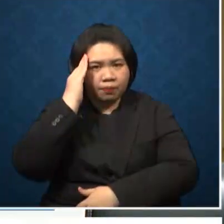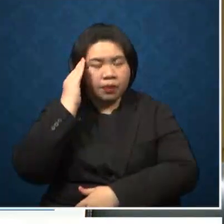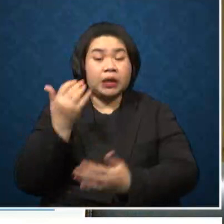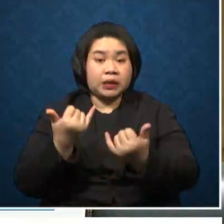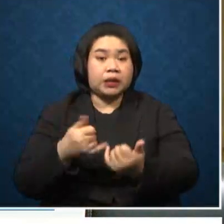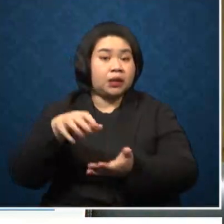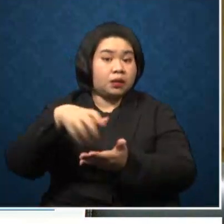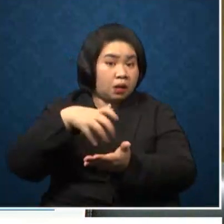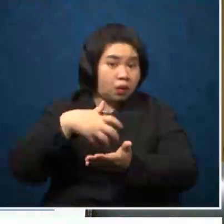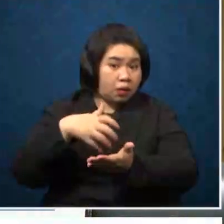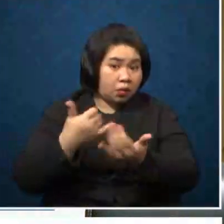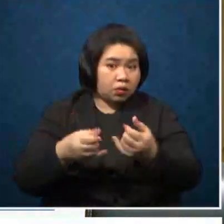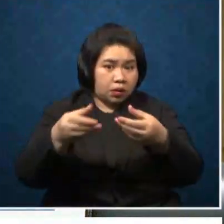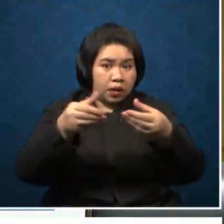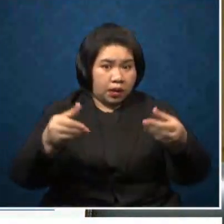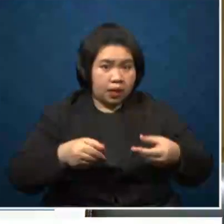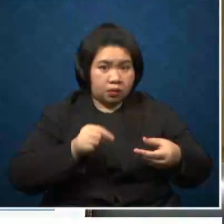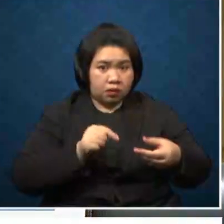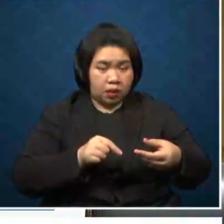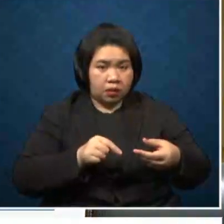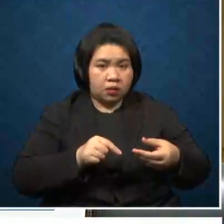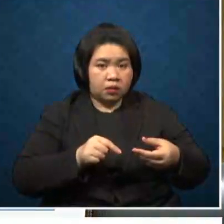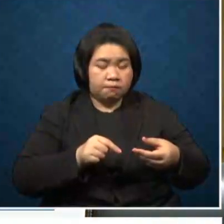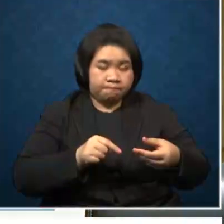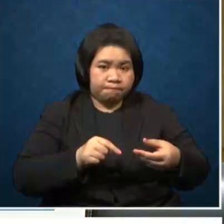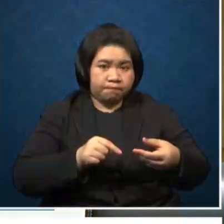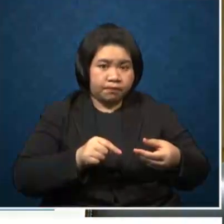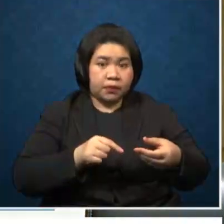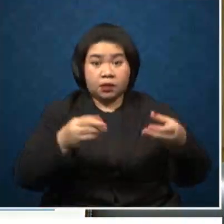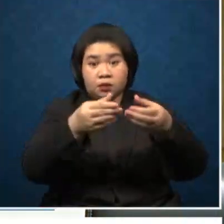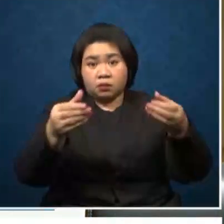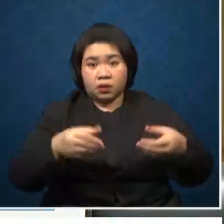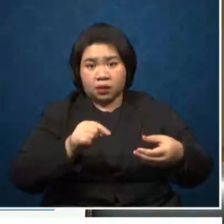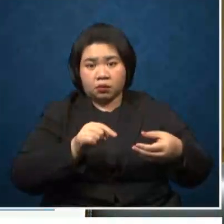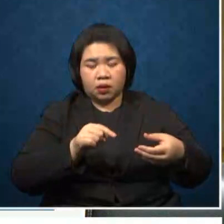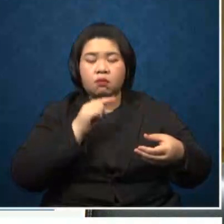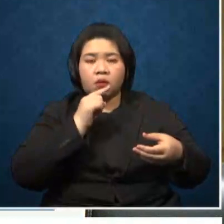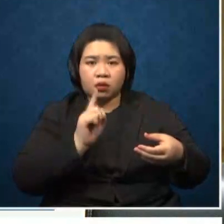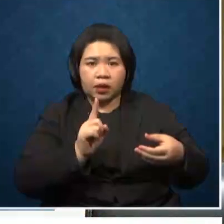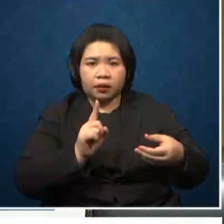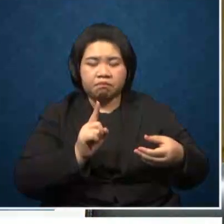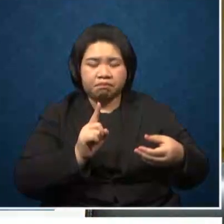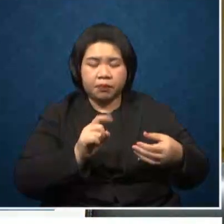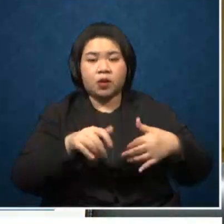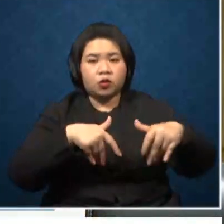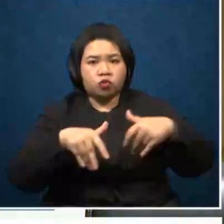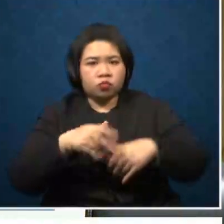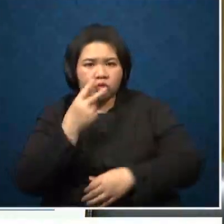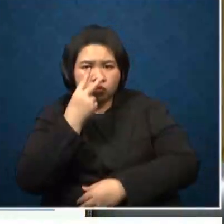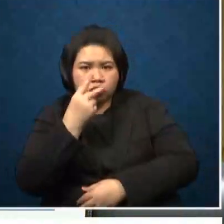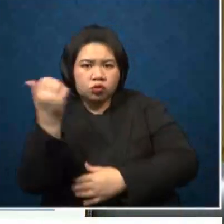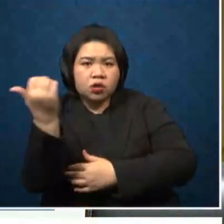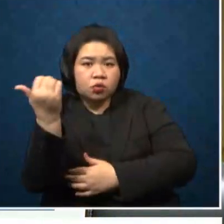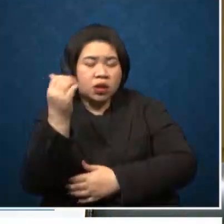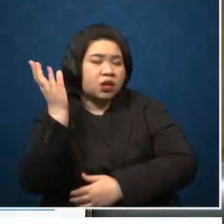นำเสนอรายงานฉบับนี้ต่อที่ประชุมวุฒิสภาก็เพื่อต้องการให้พี่น้องประชาชนที่ฟังการถ่ายทอด